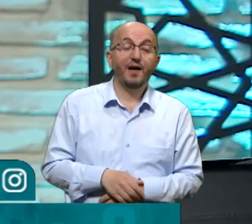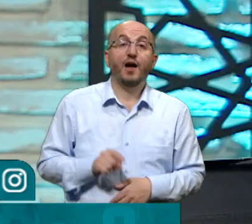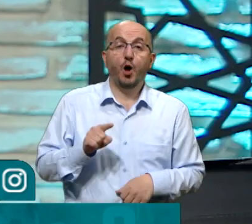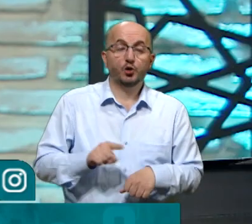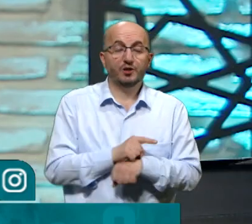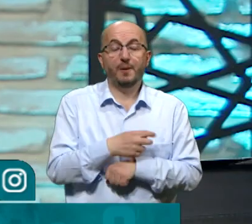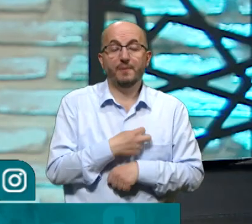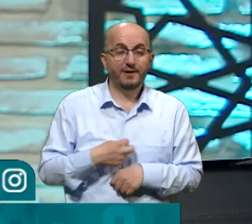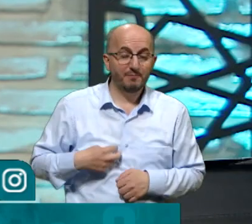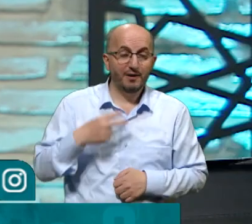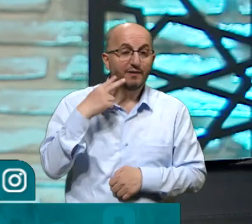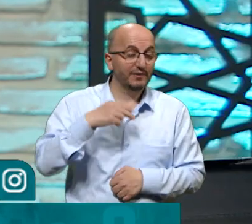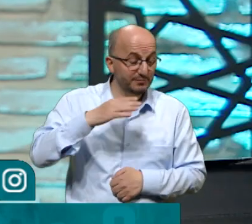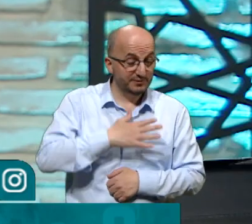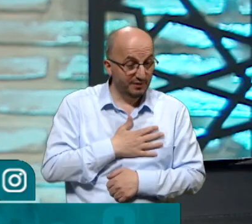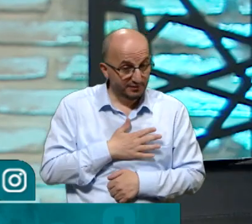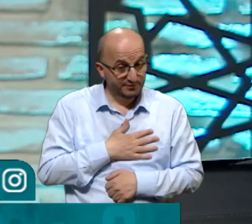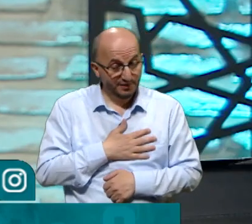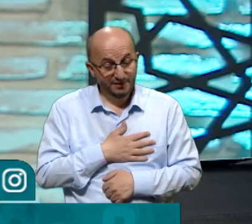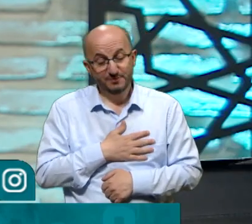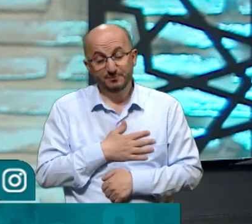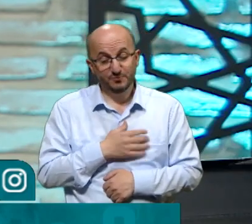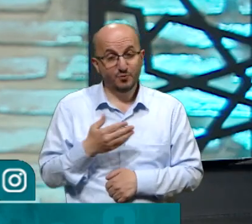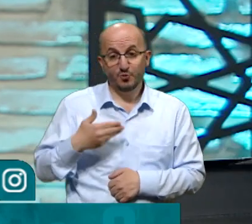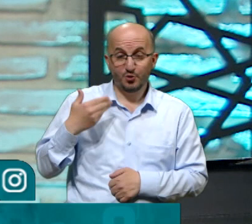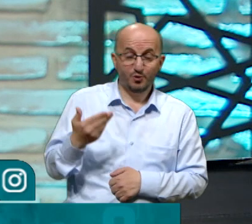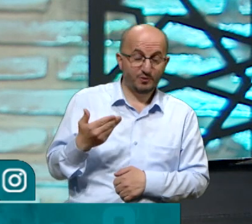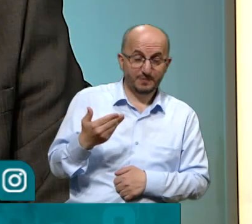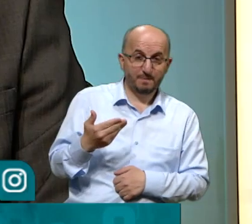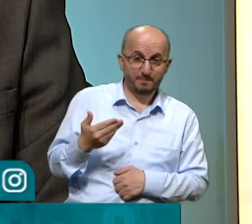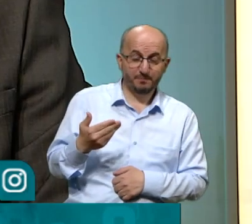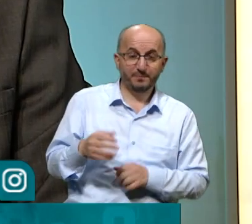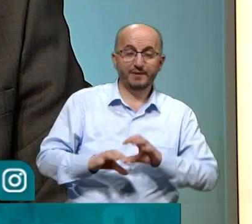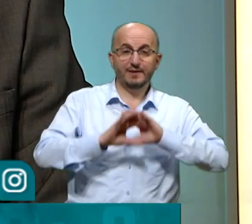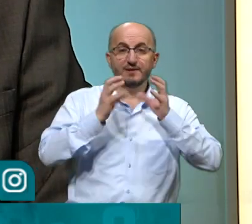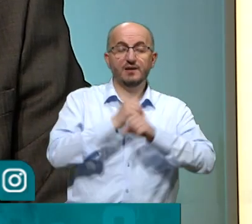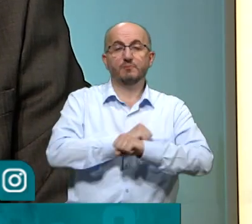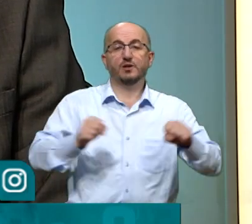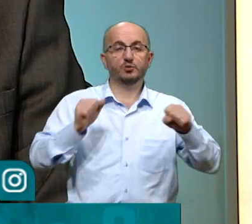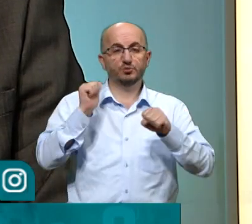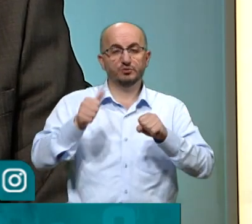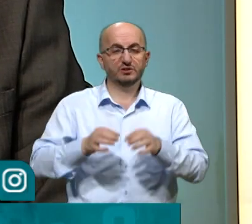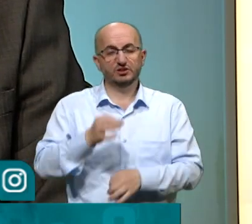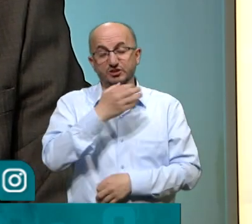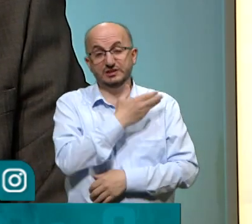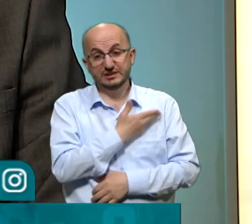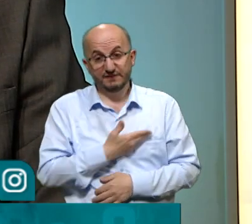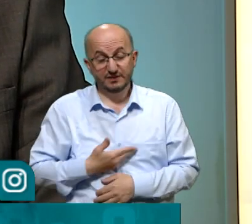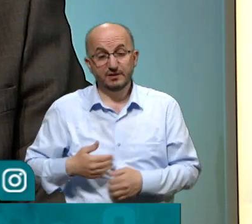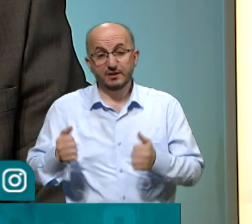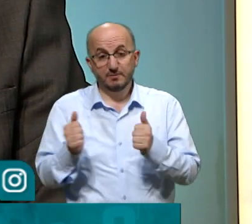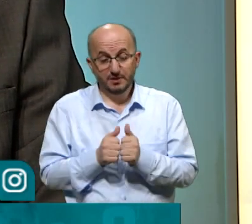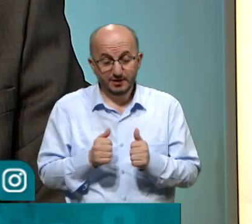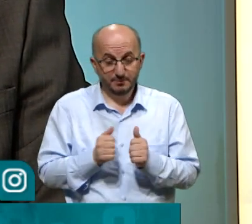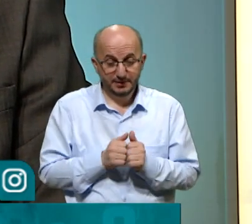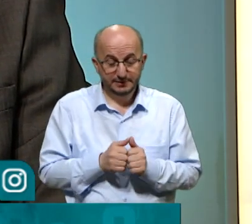Peygamberimiz aleyhissalatu vesselam direkt elma Roman Hatta belki ya mi kıyamet günü kişi sevdikleriyle beraber O halde